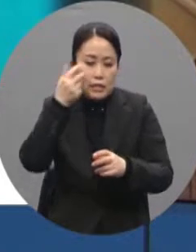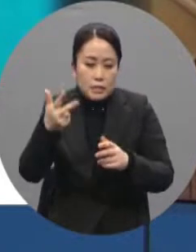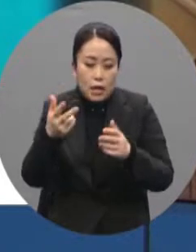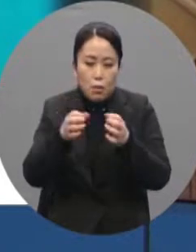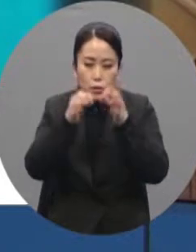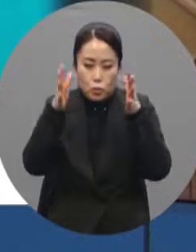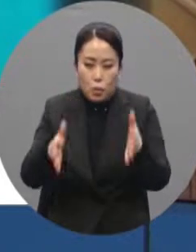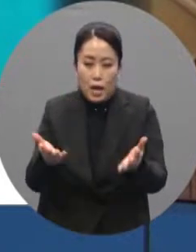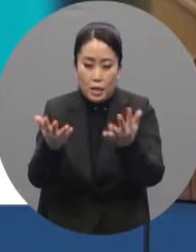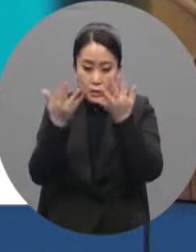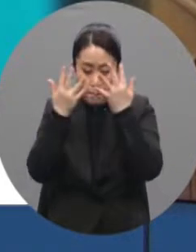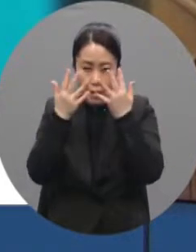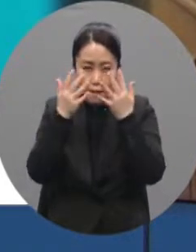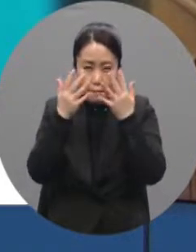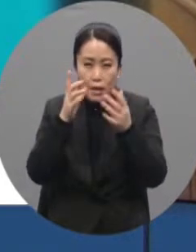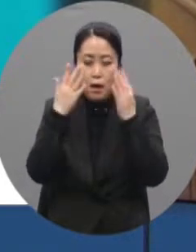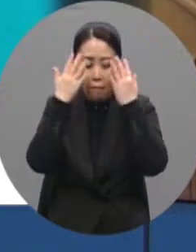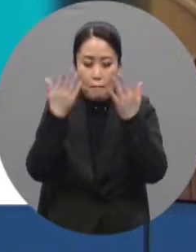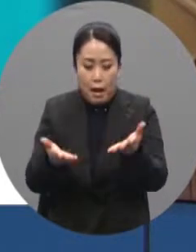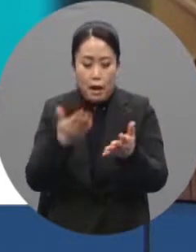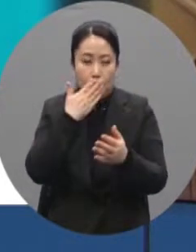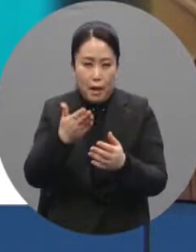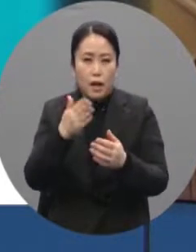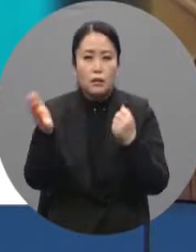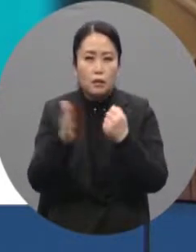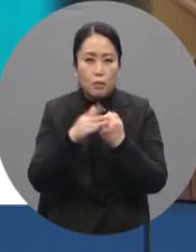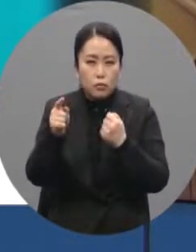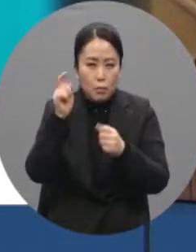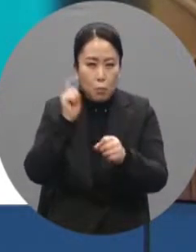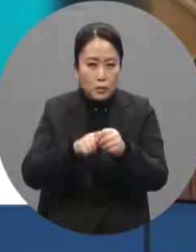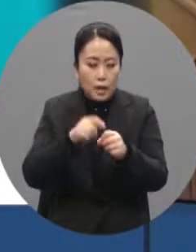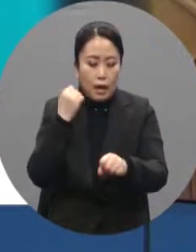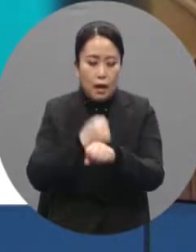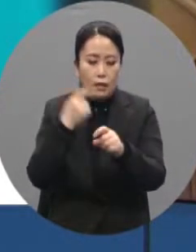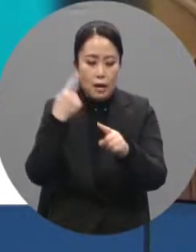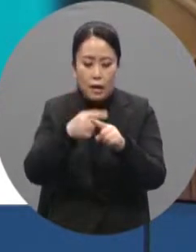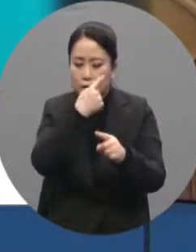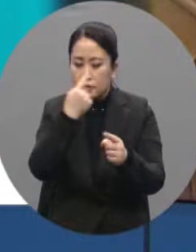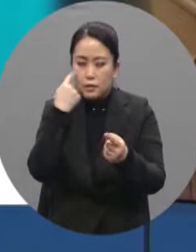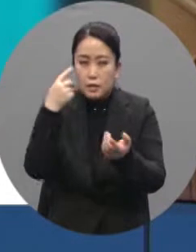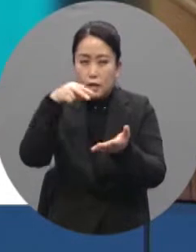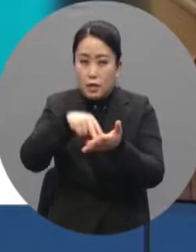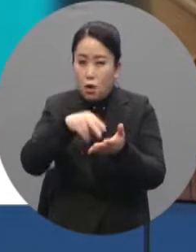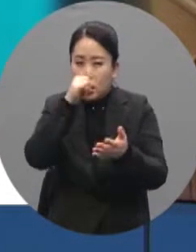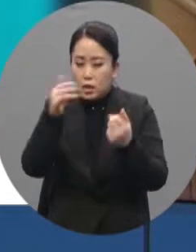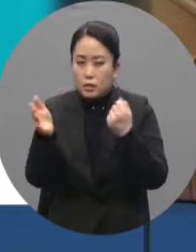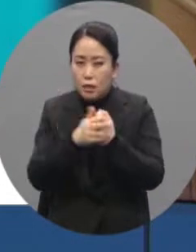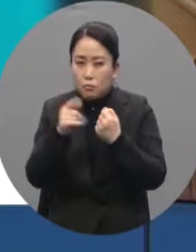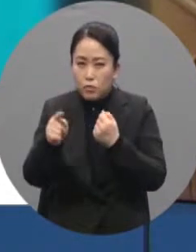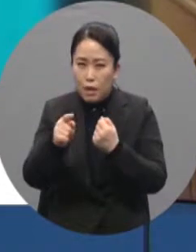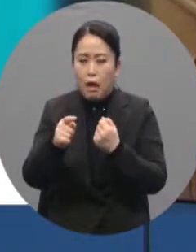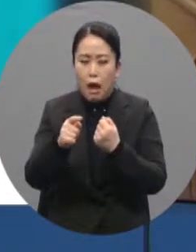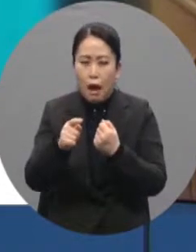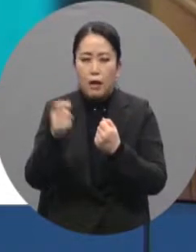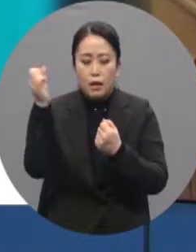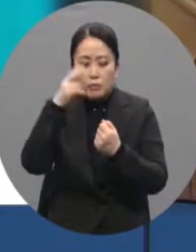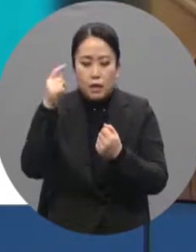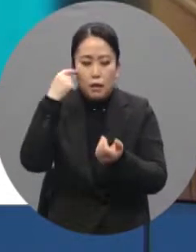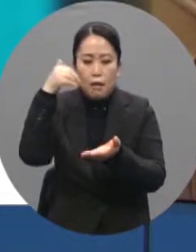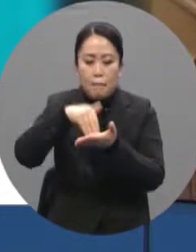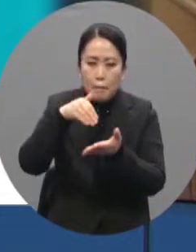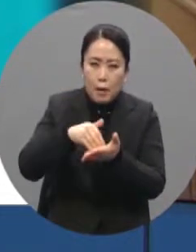나오자 읍소로 전략을 바꾼 것이 아니냐는 법조계의 비판이 일고 있습니다. 실제로 오 전 시장의 구속